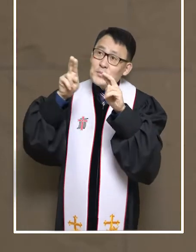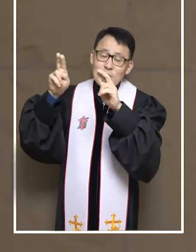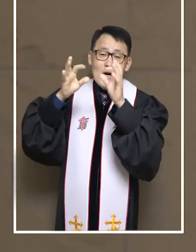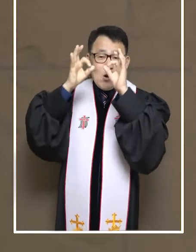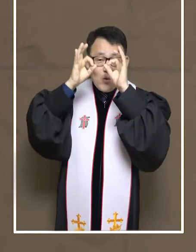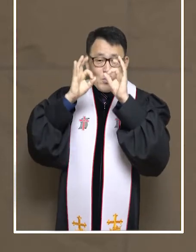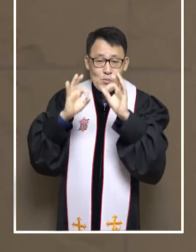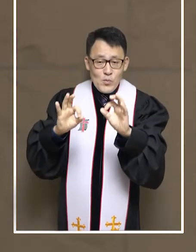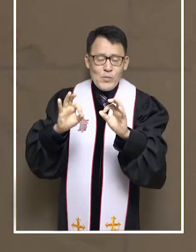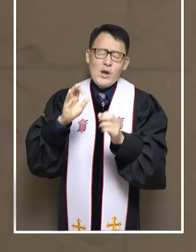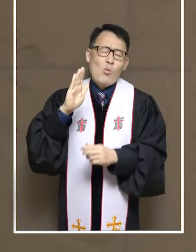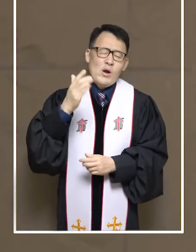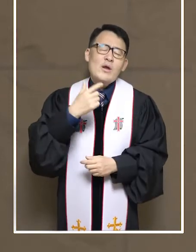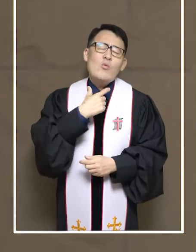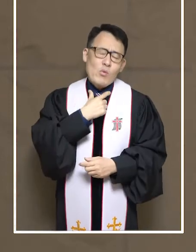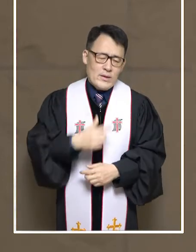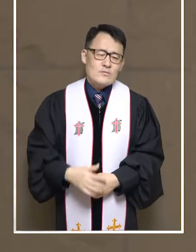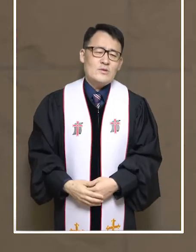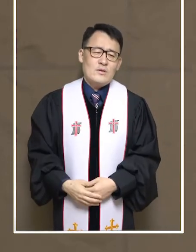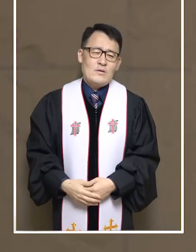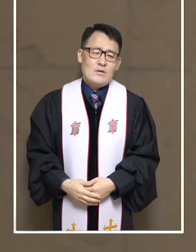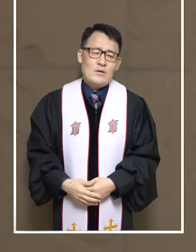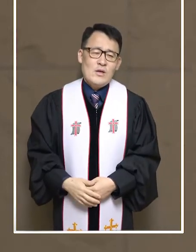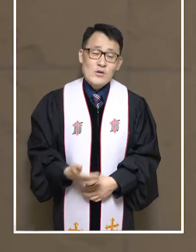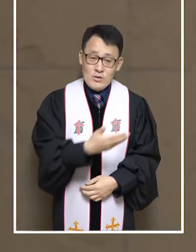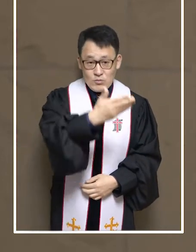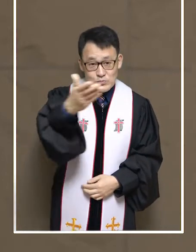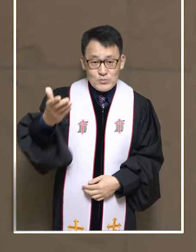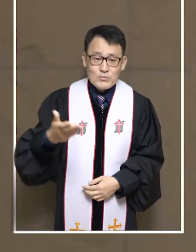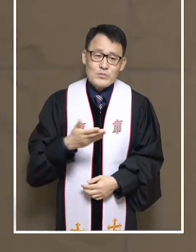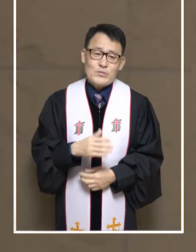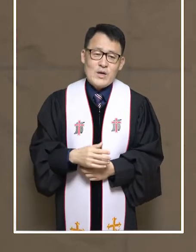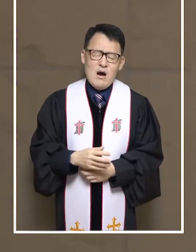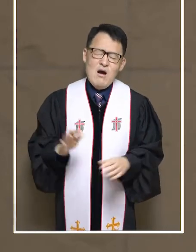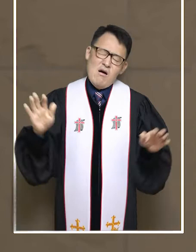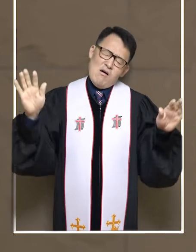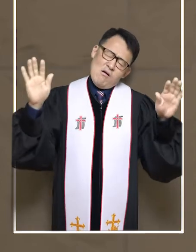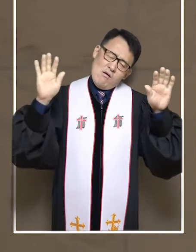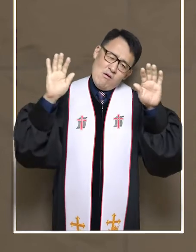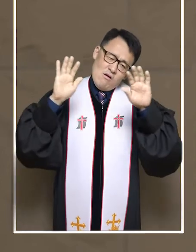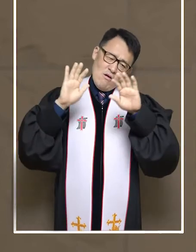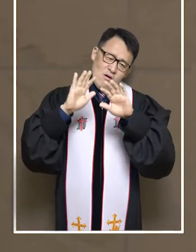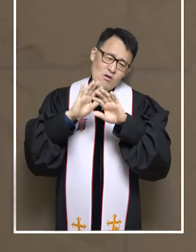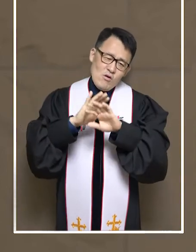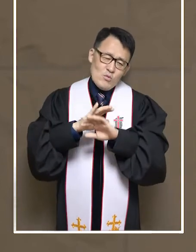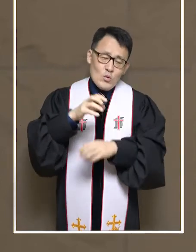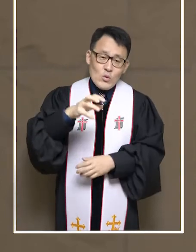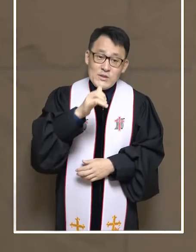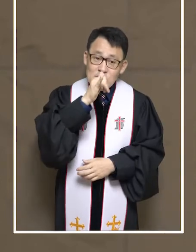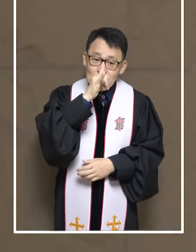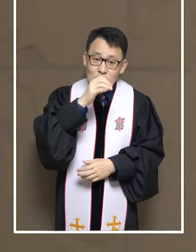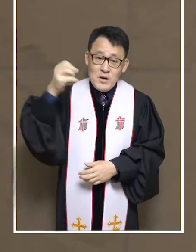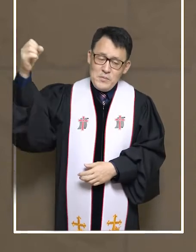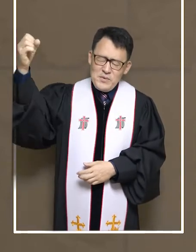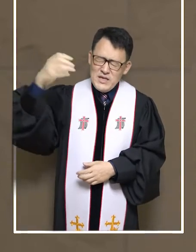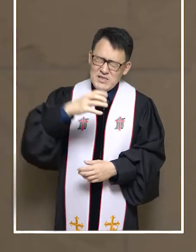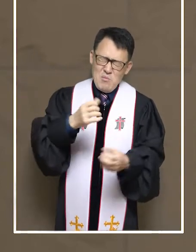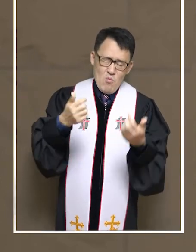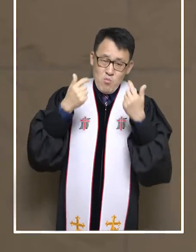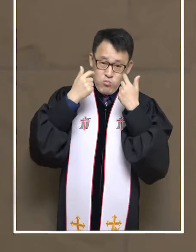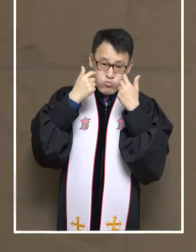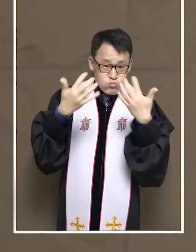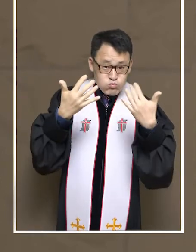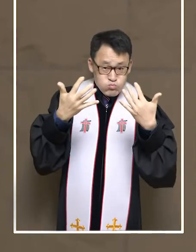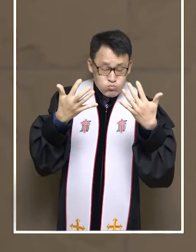속에서도 하나님의 빛을 보시게 되기를 원하는 것입니다. 여러분, 캄캄한 곳에